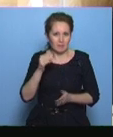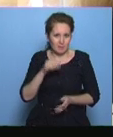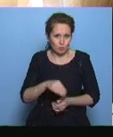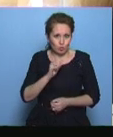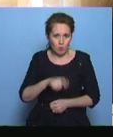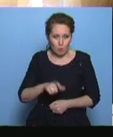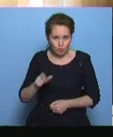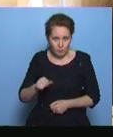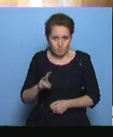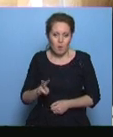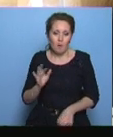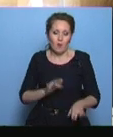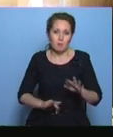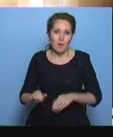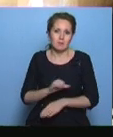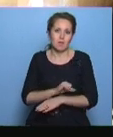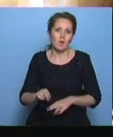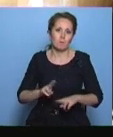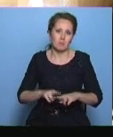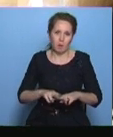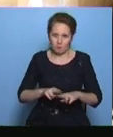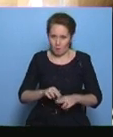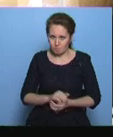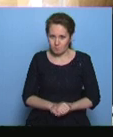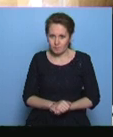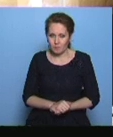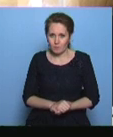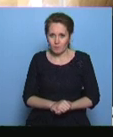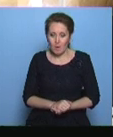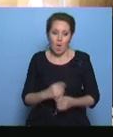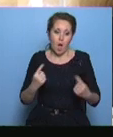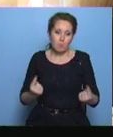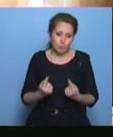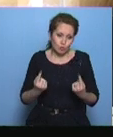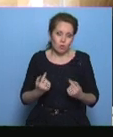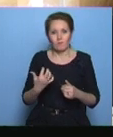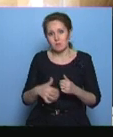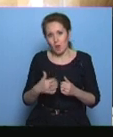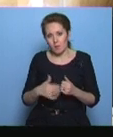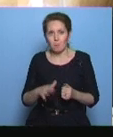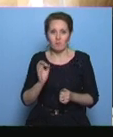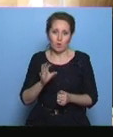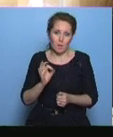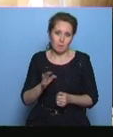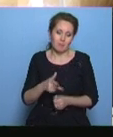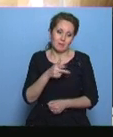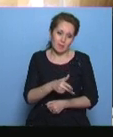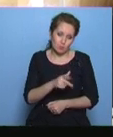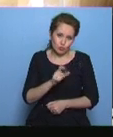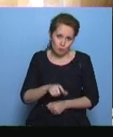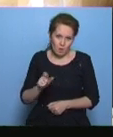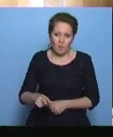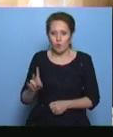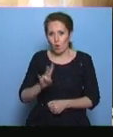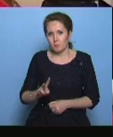граждан оформлять заграничные паспорта. Обычно сколько? Обычно, ну, в среднем в октябре порядка 3000, в ноябре